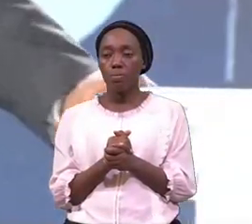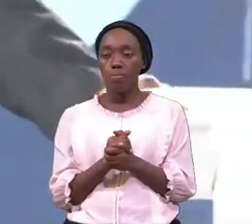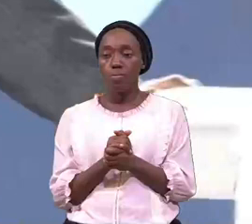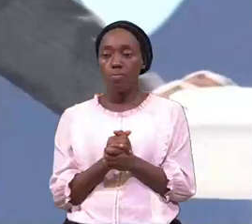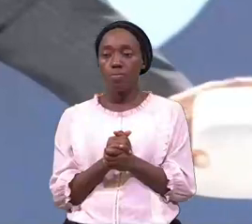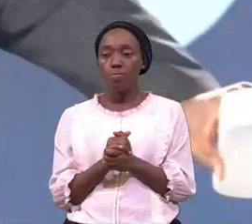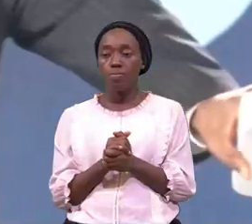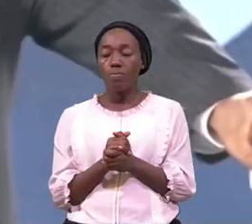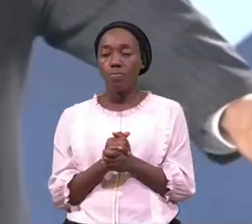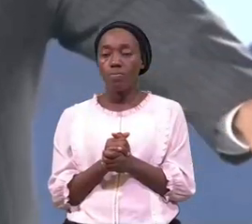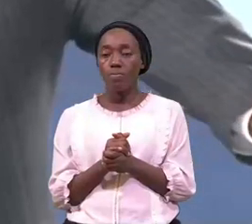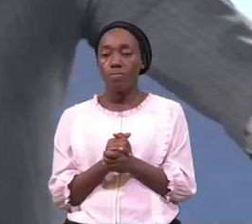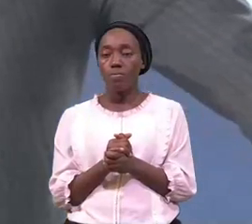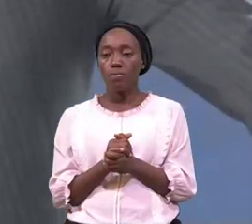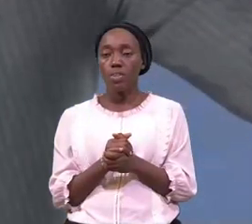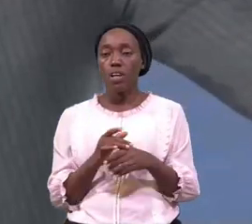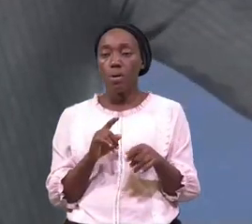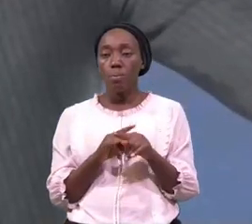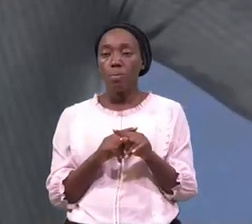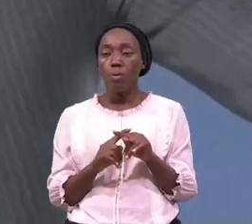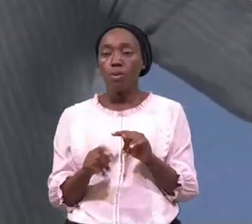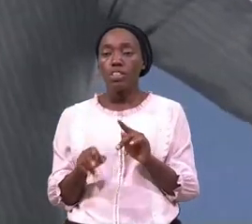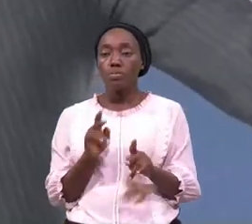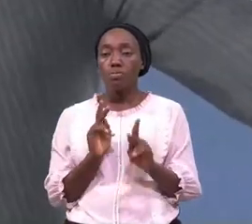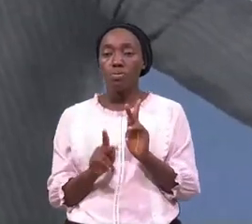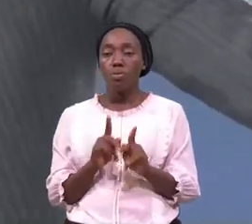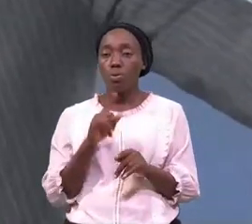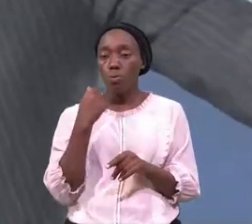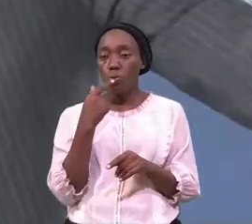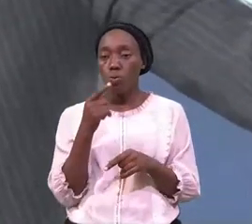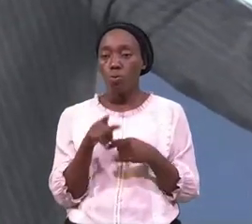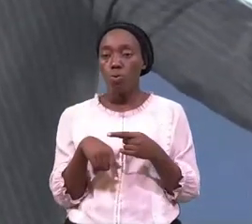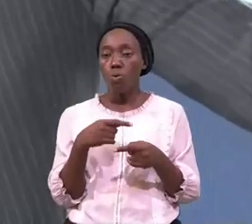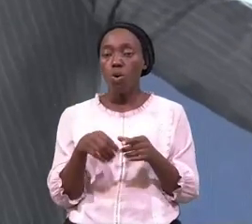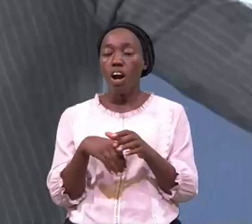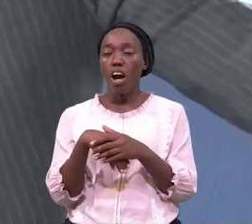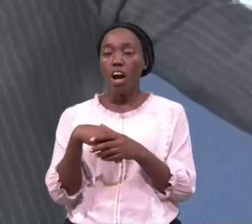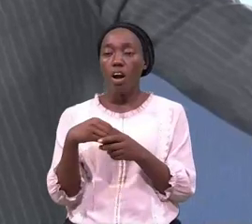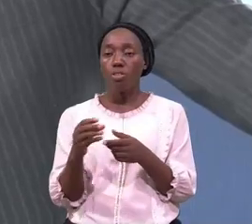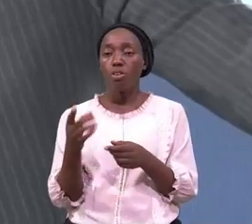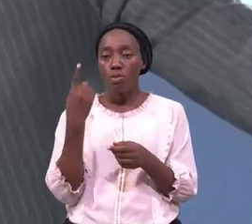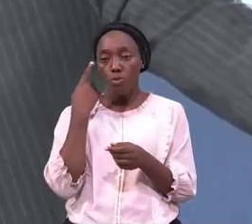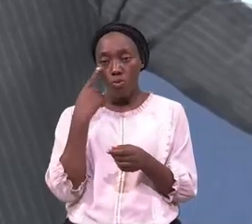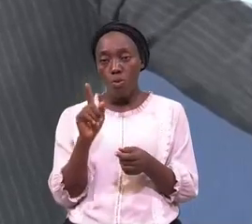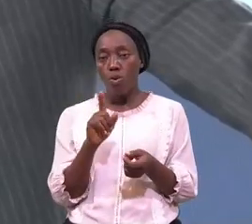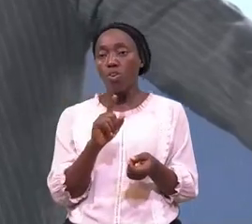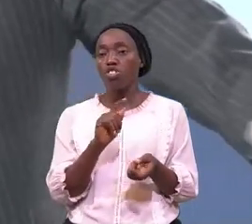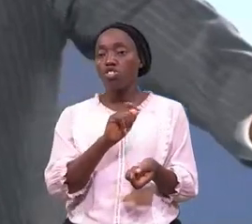à chaque fois, il faut demander pardon, pardon à Dieu. Dieu ne va pas travailler avec eux. Mais ceux-là qui vont avec l'évangile de